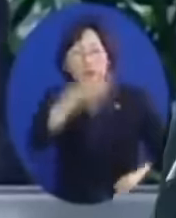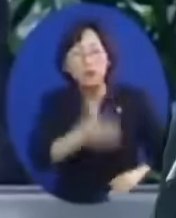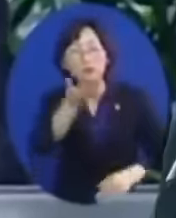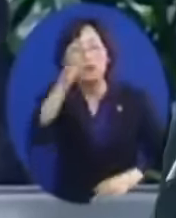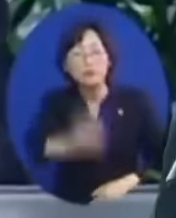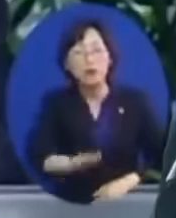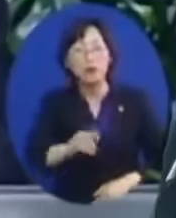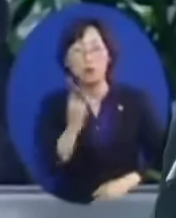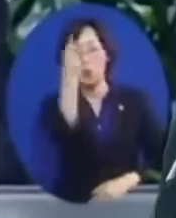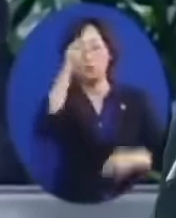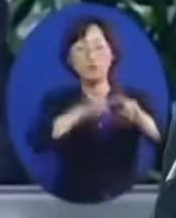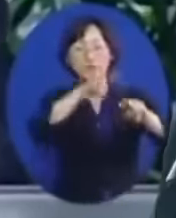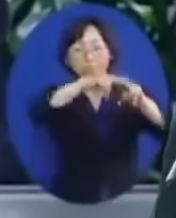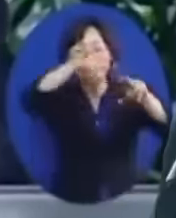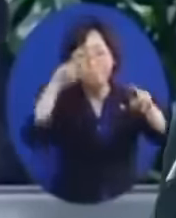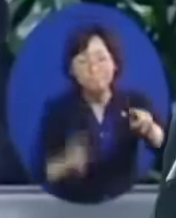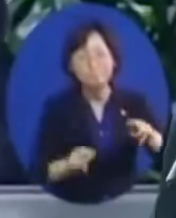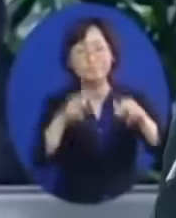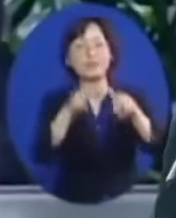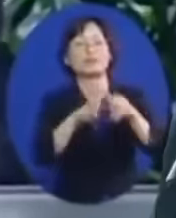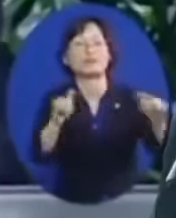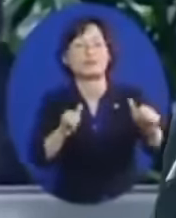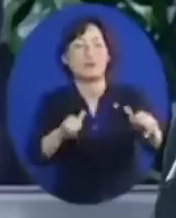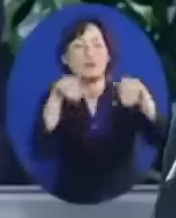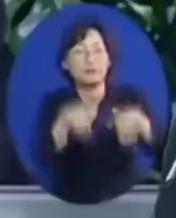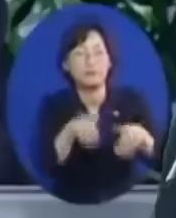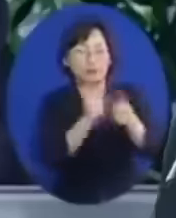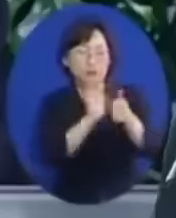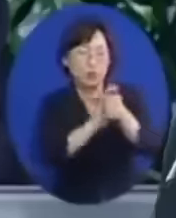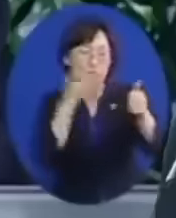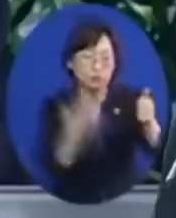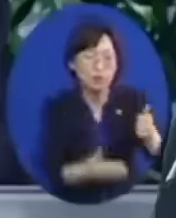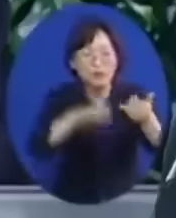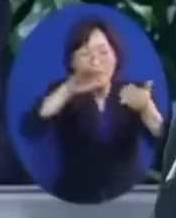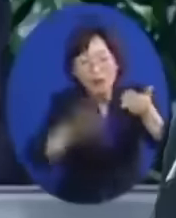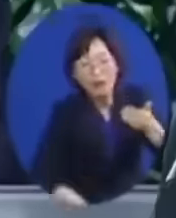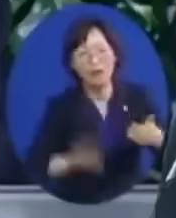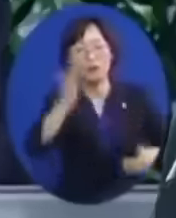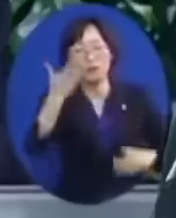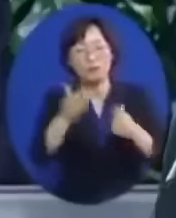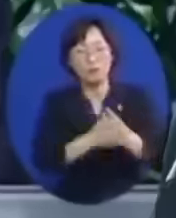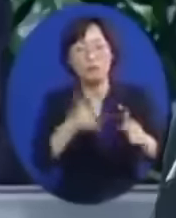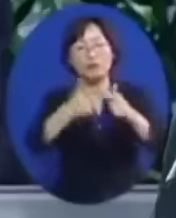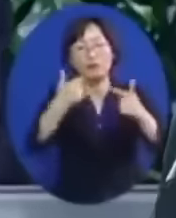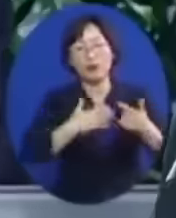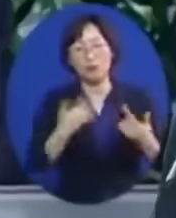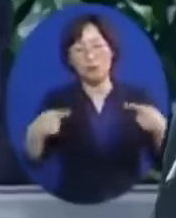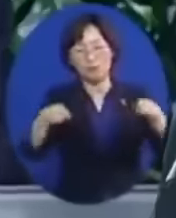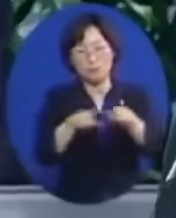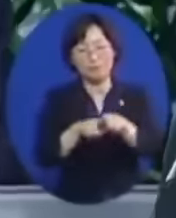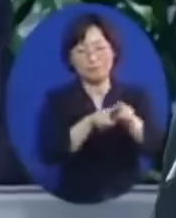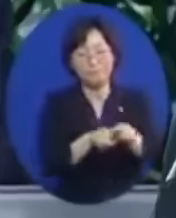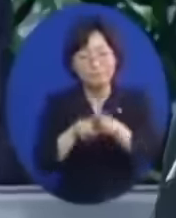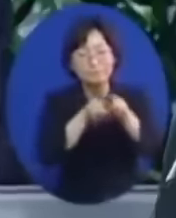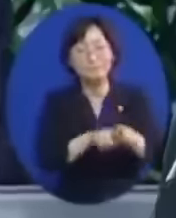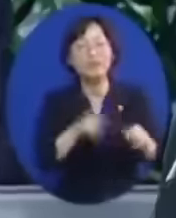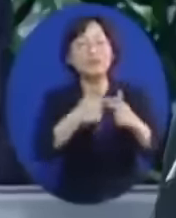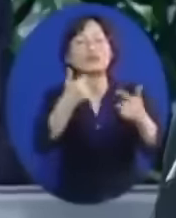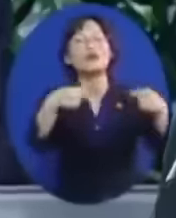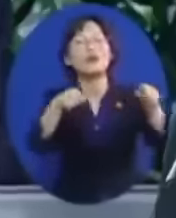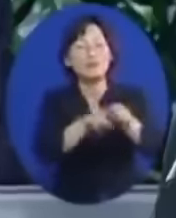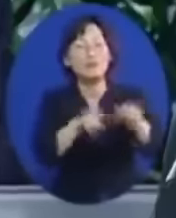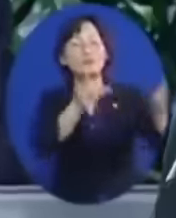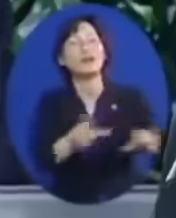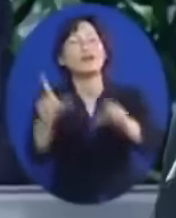내가 높은 자리를 떠나서 장애인들 도우미가 되고 낮은 자리에 오니까 예수님이 바로 나와 같이 계십니다. 난 예수님과 함께